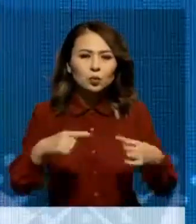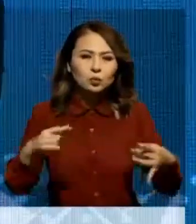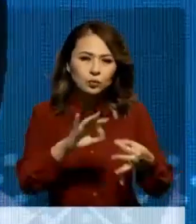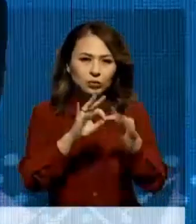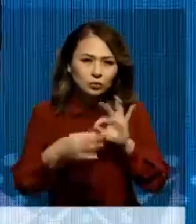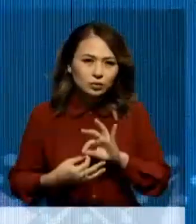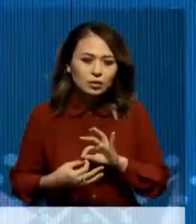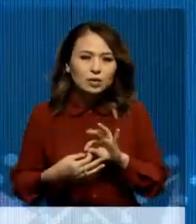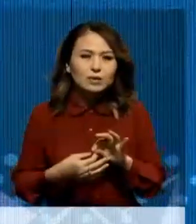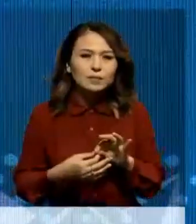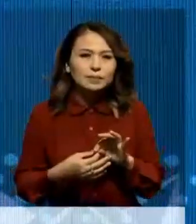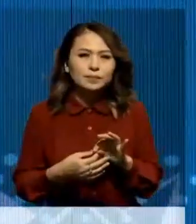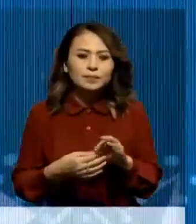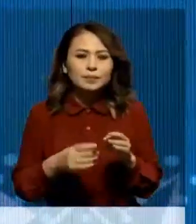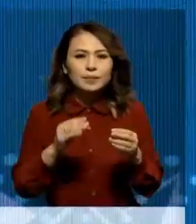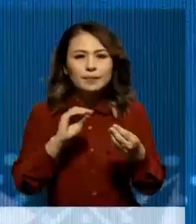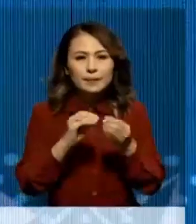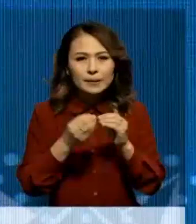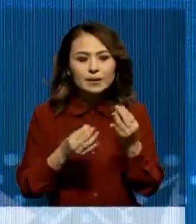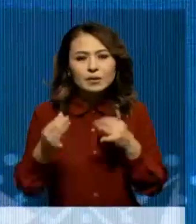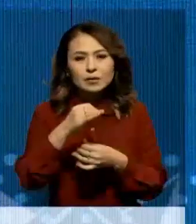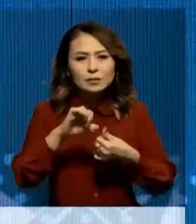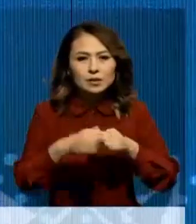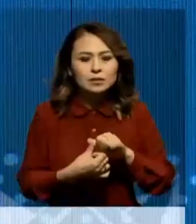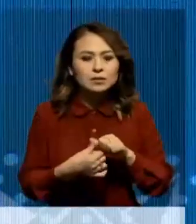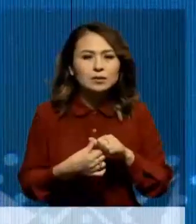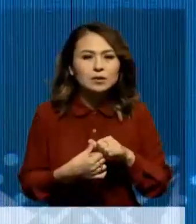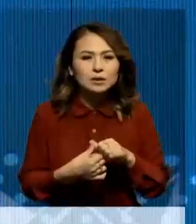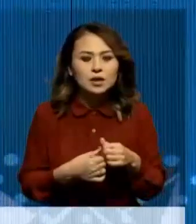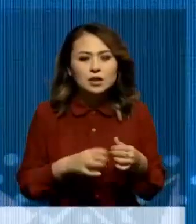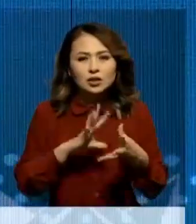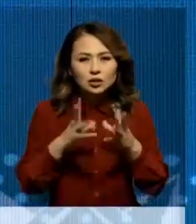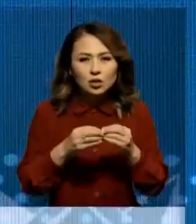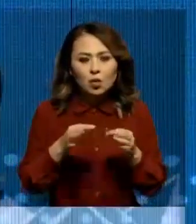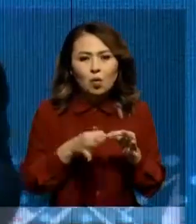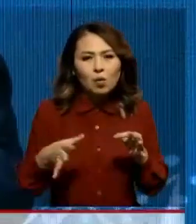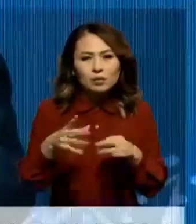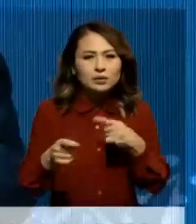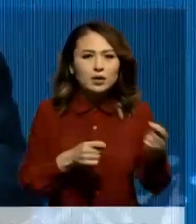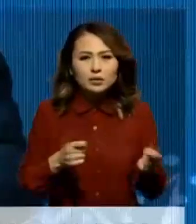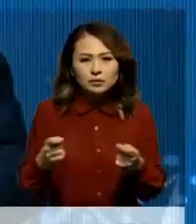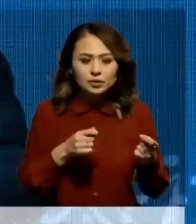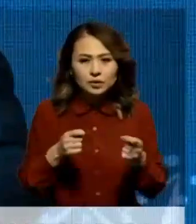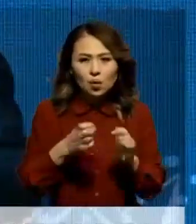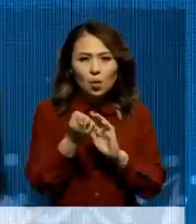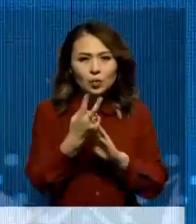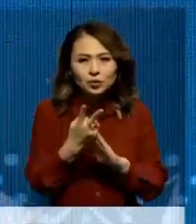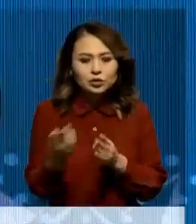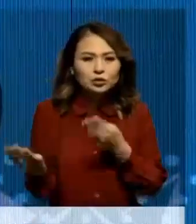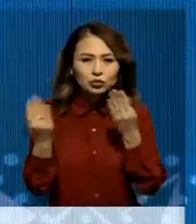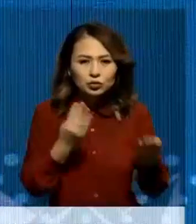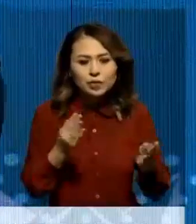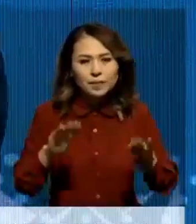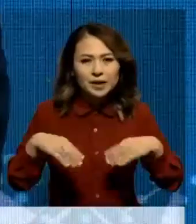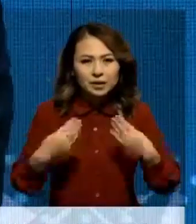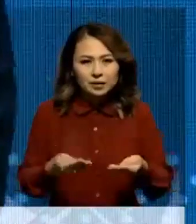түйткілдерге, қордаланған мәселелерге зерттеулерді ұдайы жүргізеді. Нәтижесінде облыс әкіміне 12 ұсыныс